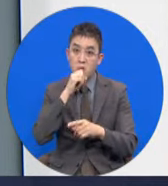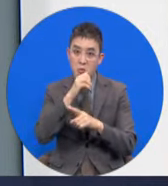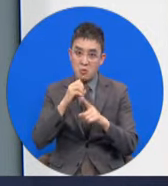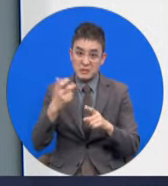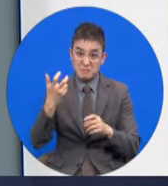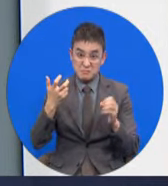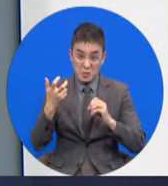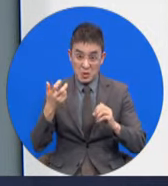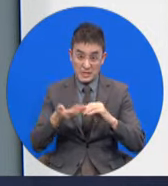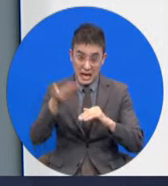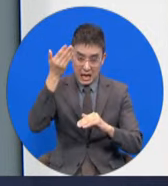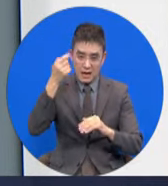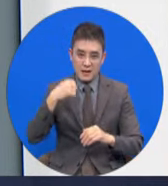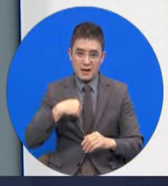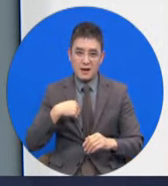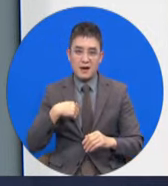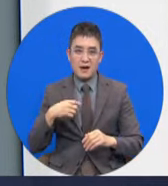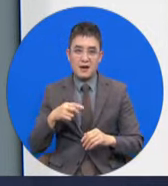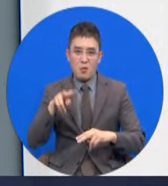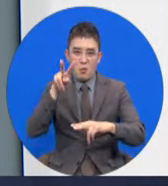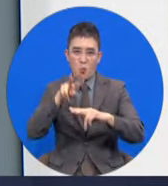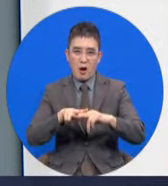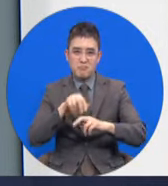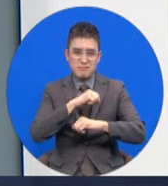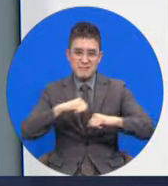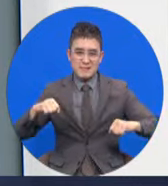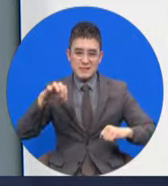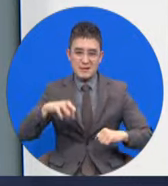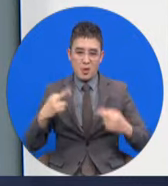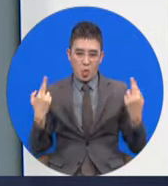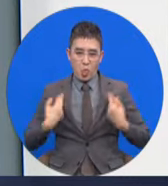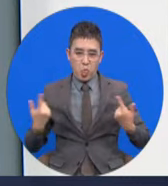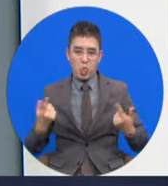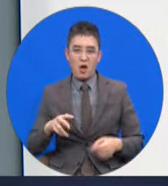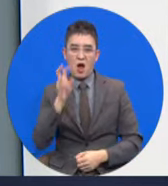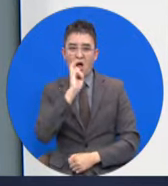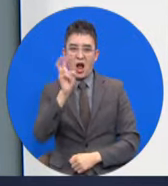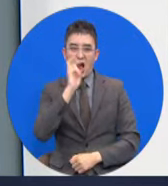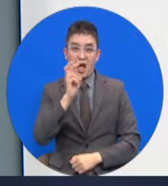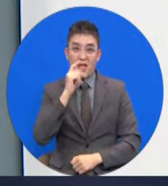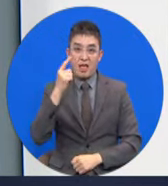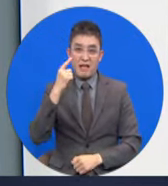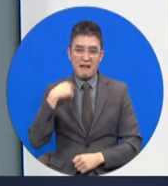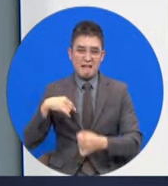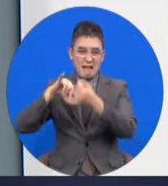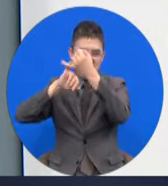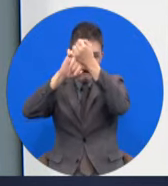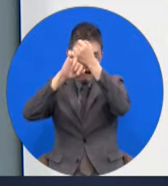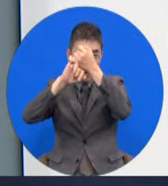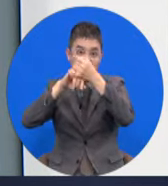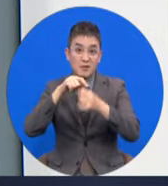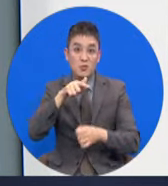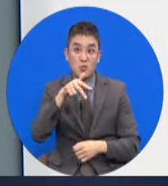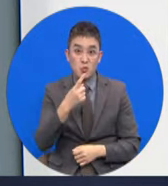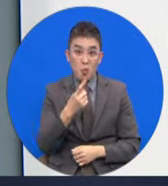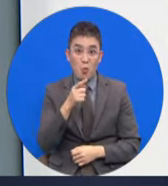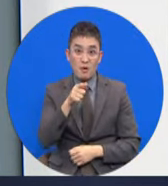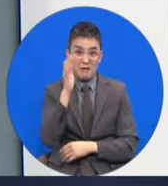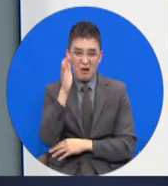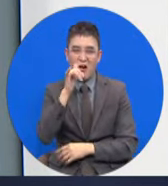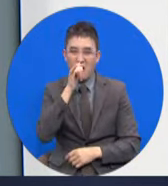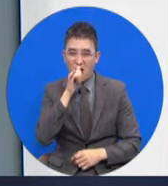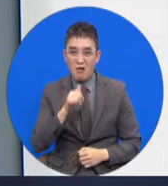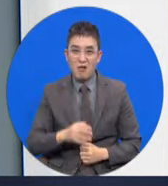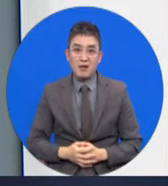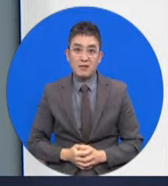광화문에 나와서 노래를 하겠다. 상의를 탈의하고 노래를 하겠다고 아마 잘 찾아보시면 조국 대표도 그런 유사한 이야기를 했었습니다.